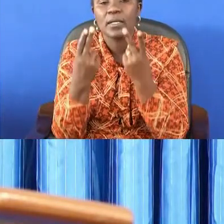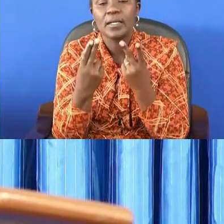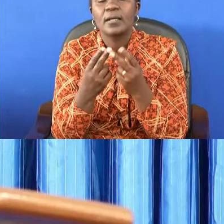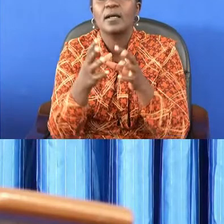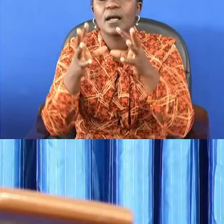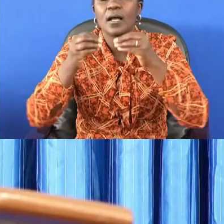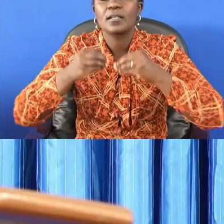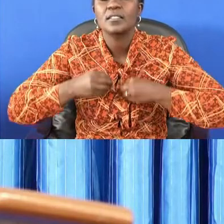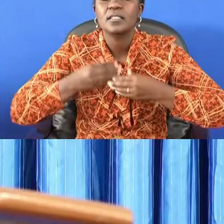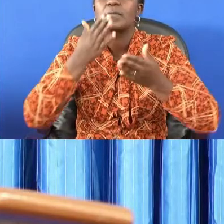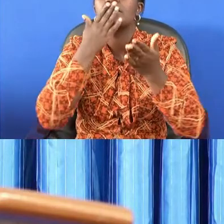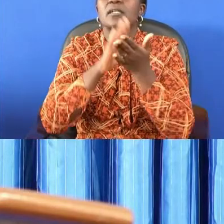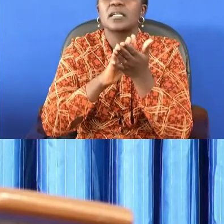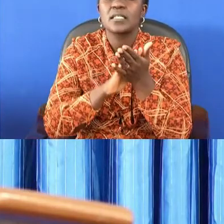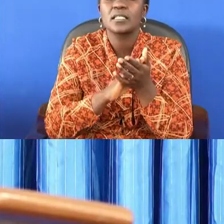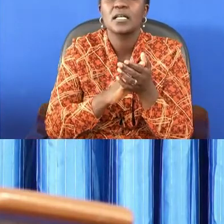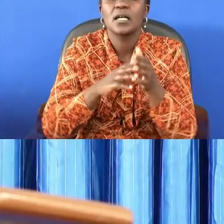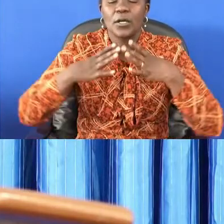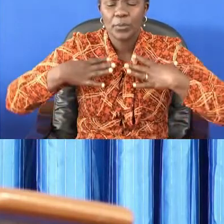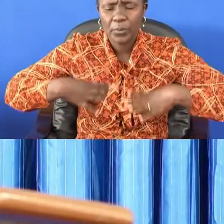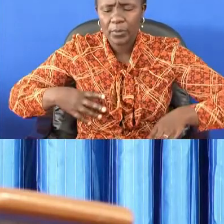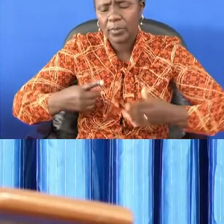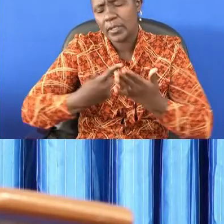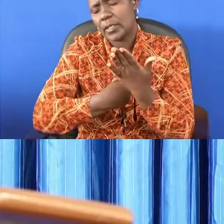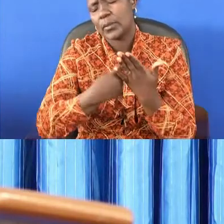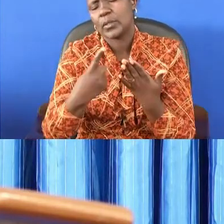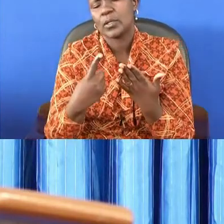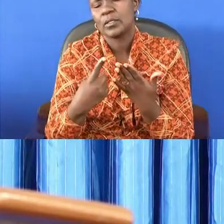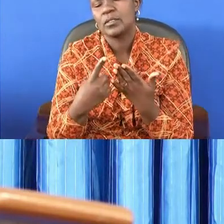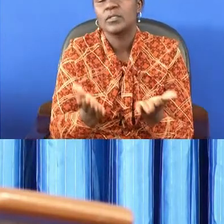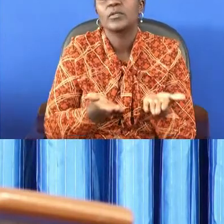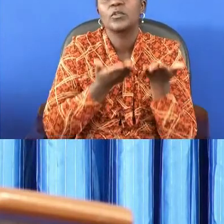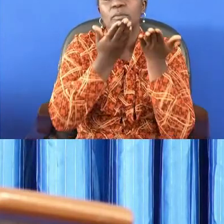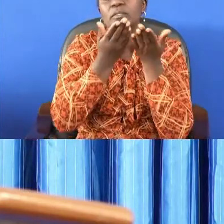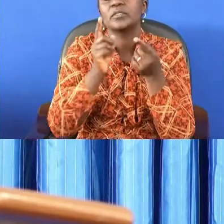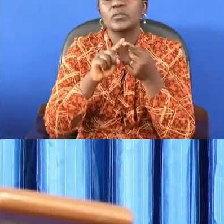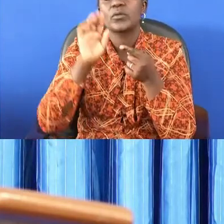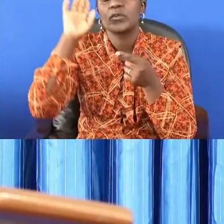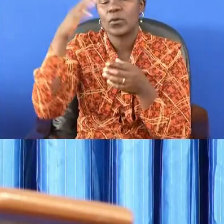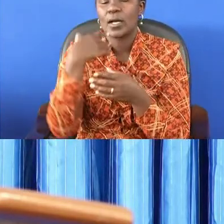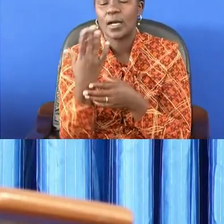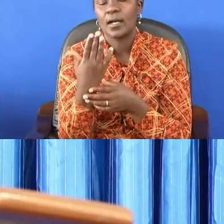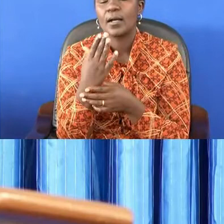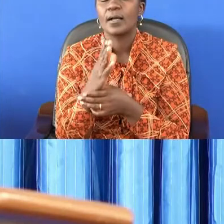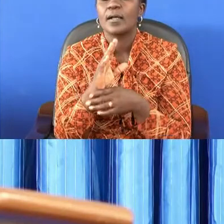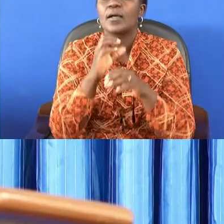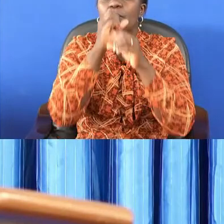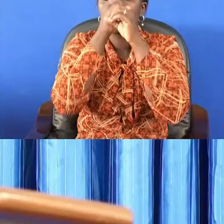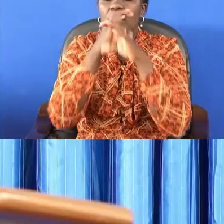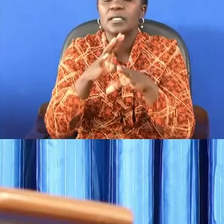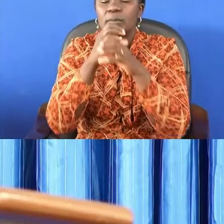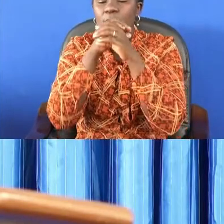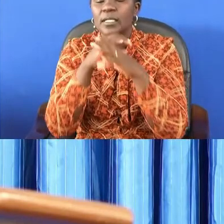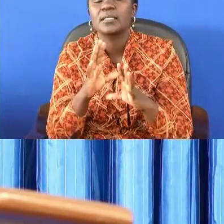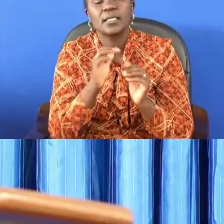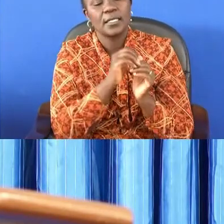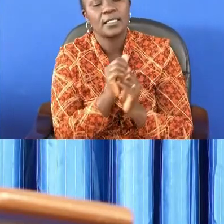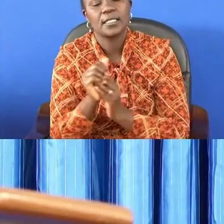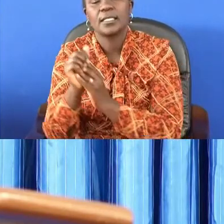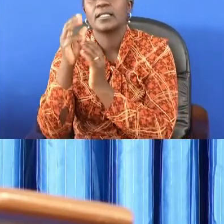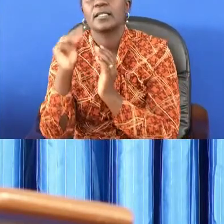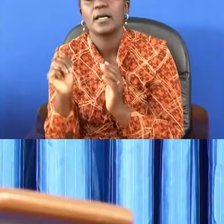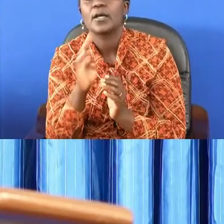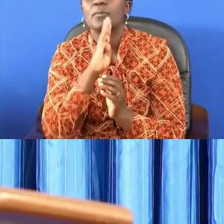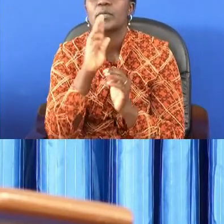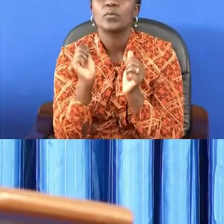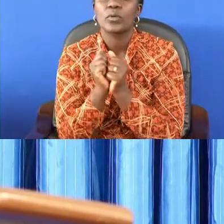pokea utukufu Bwana. Watu wako watakapoenda katika wiki, tunawakabidhi mikononi mwako, uweze kuwabariki, kuwaongoza na